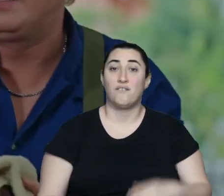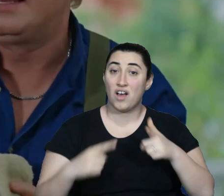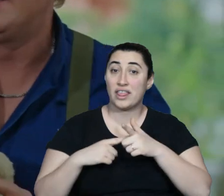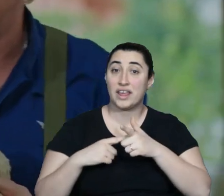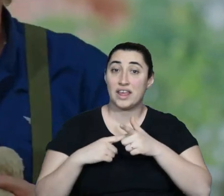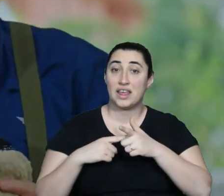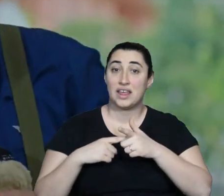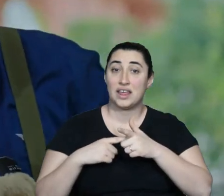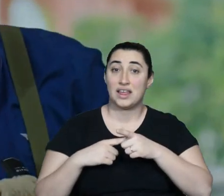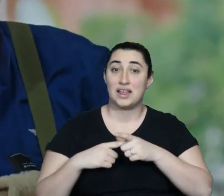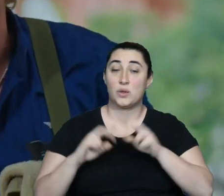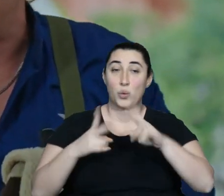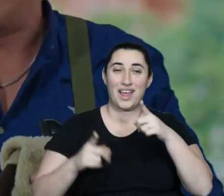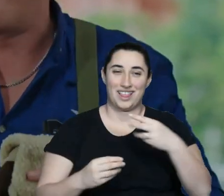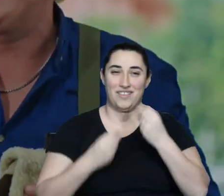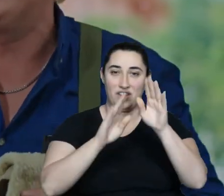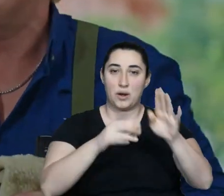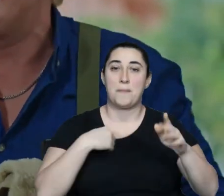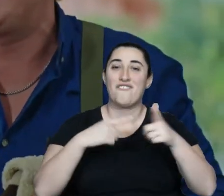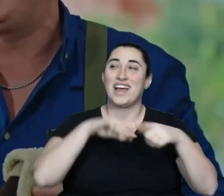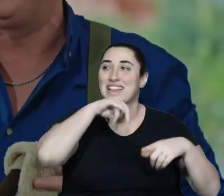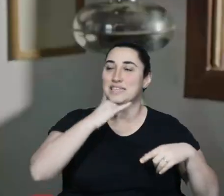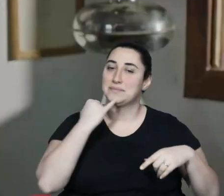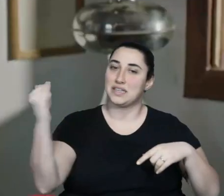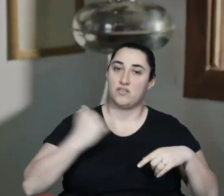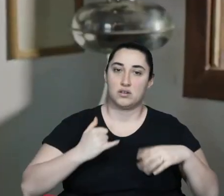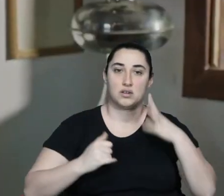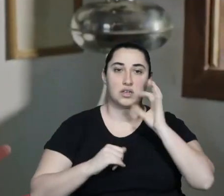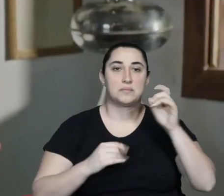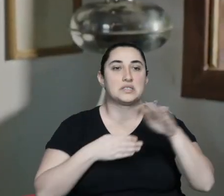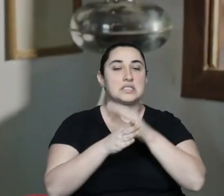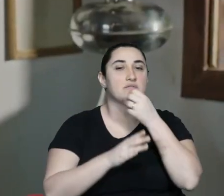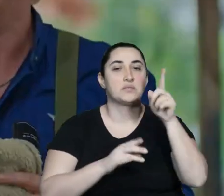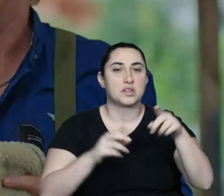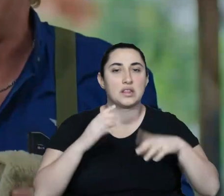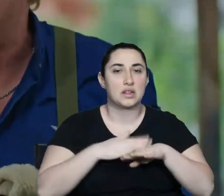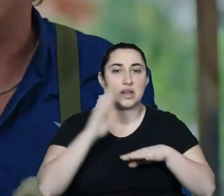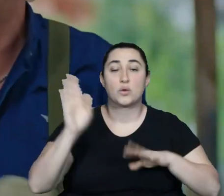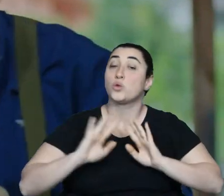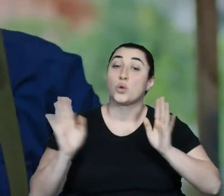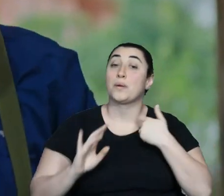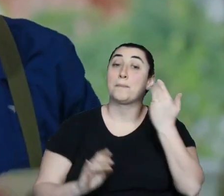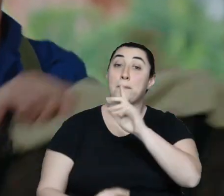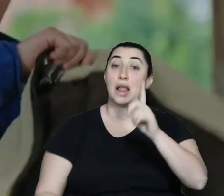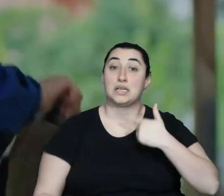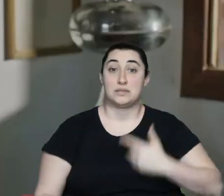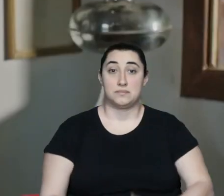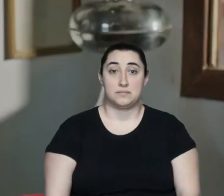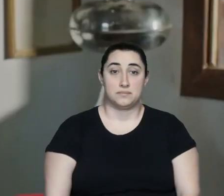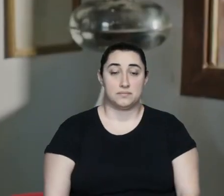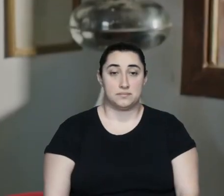Fatih. Dükkan sana emanet. Ben Faik dediğin ziyarete gidiyorum. Kimseyi almıyorlar ki. Sen niye gidiyorsun? Nein. Gitmem